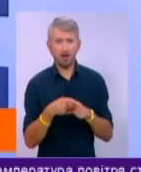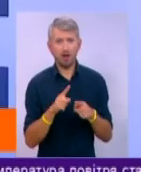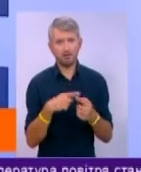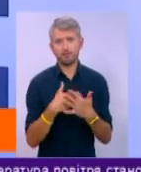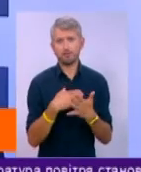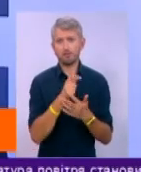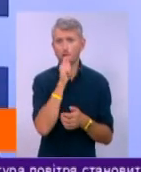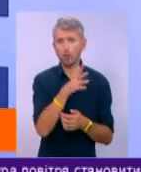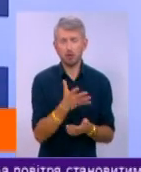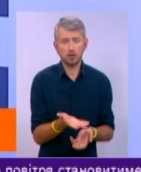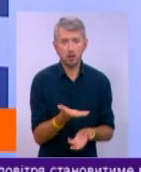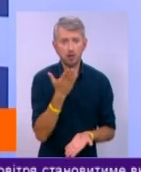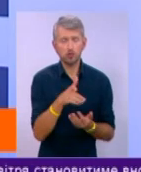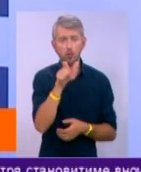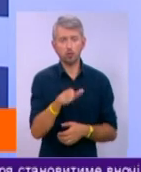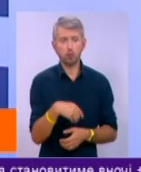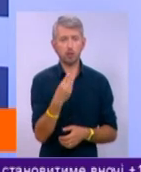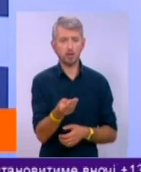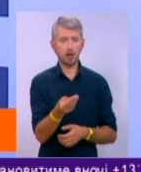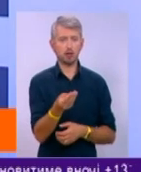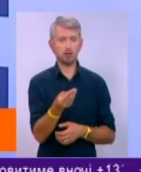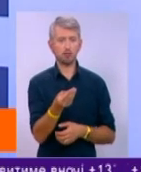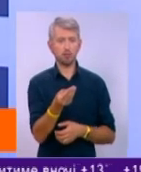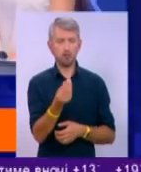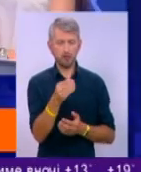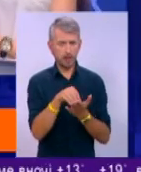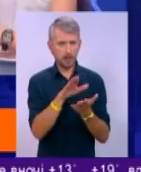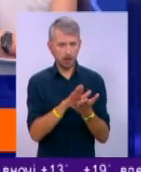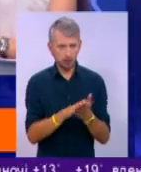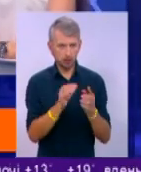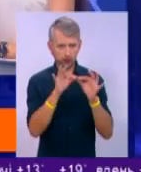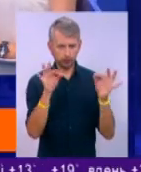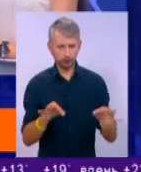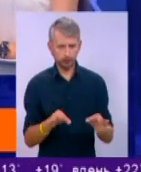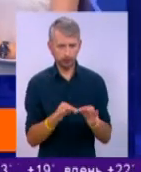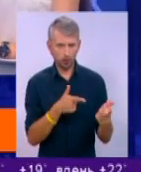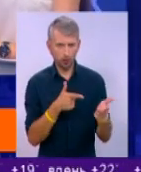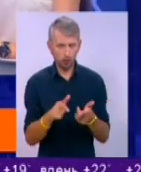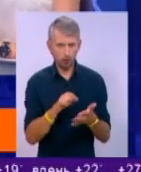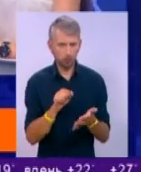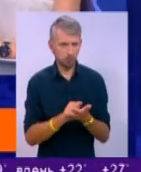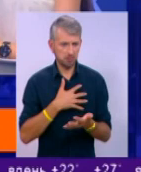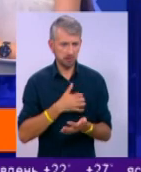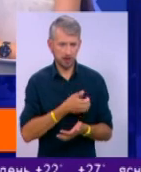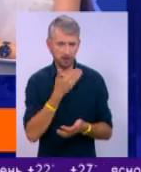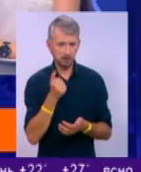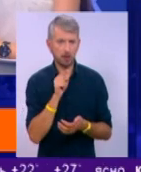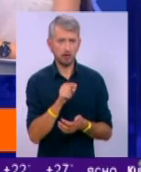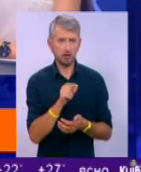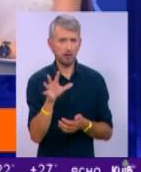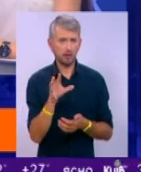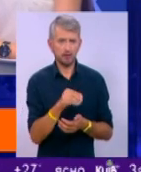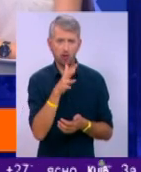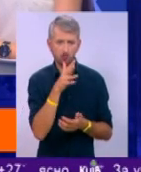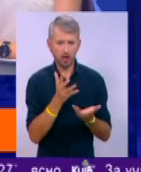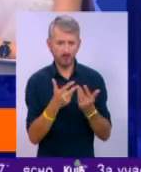Якщо особа дала декларацію, надала є декларацію, скажімо, немає до неї яких претензій. Все це час відліку,